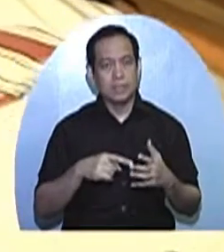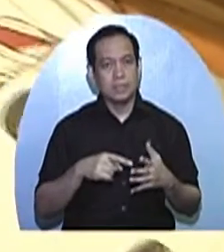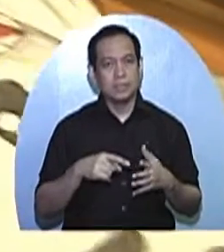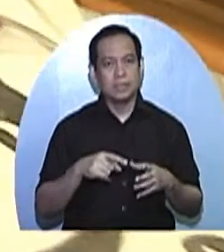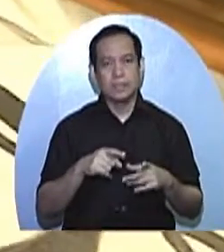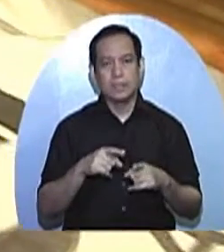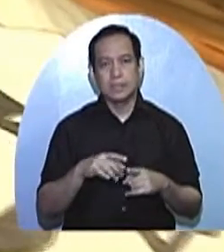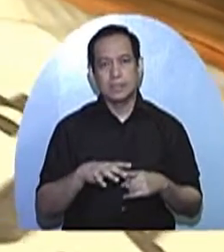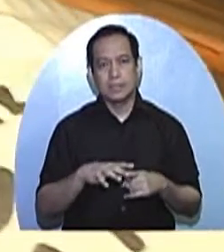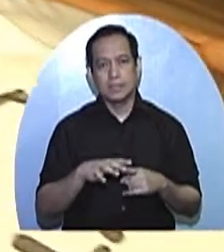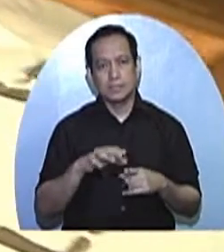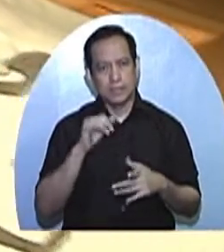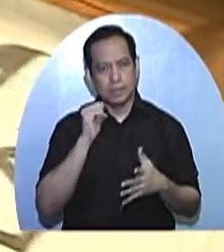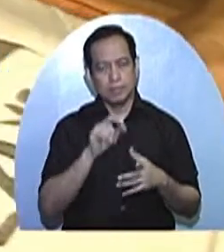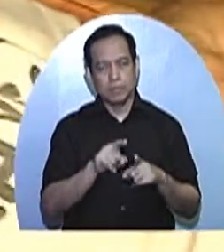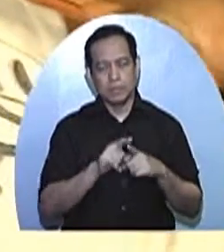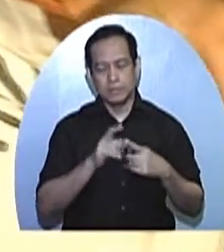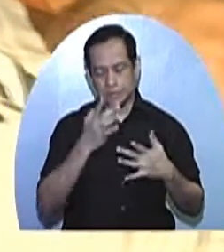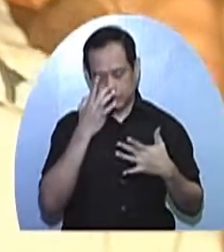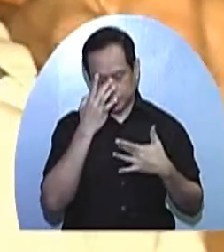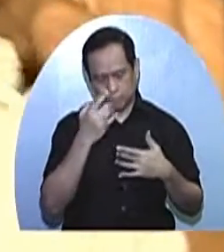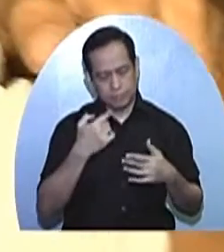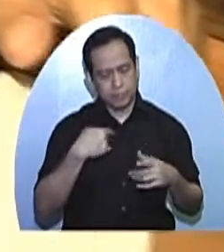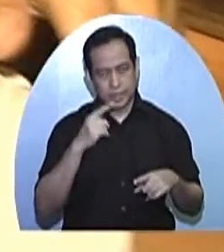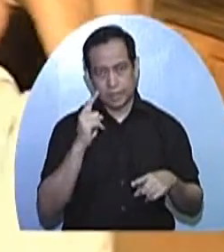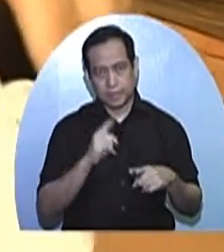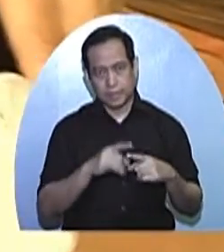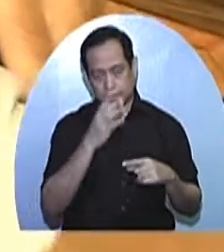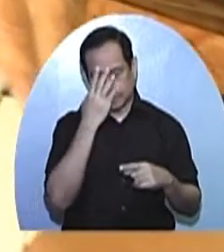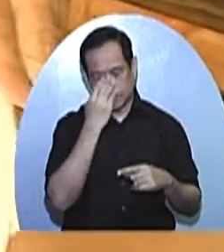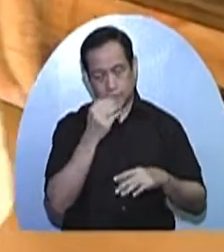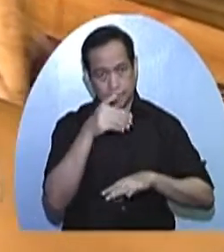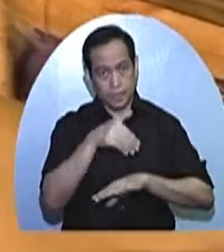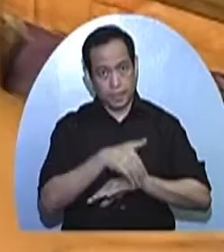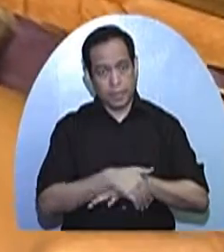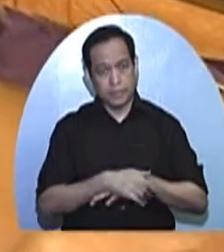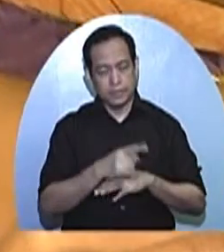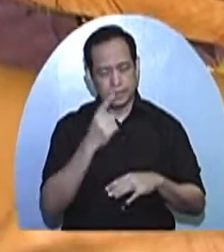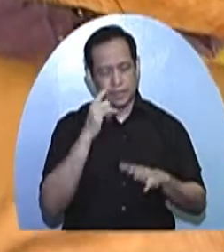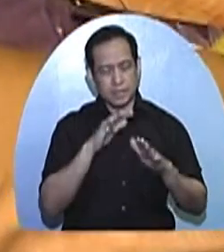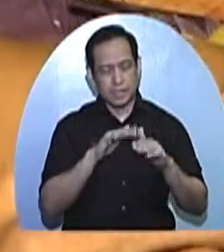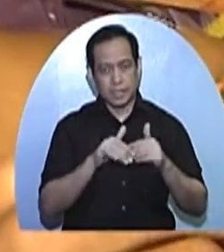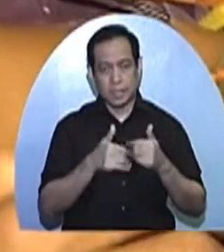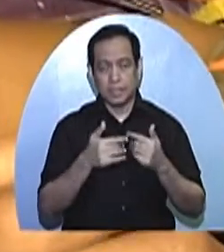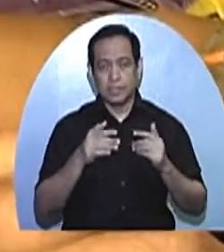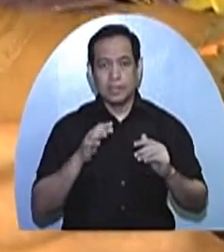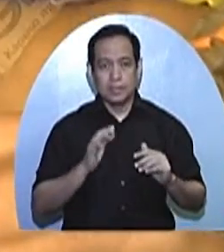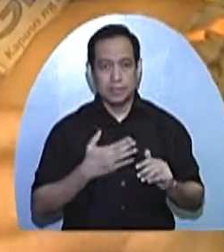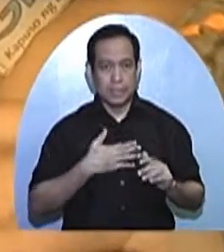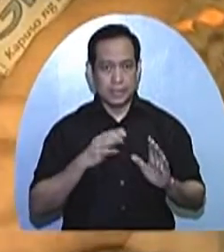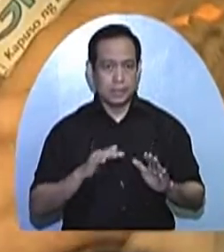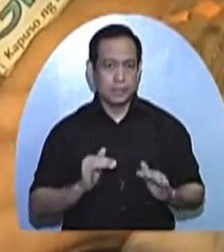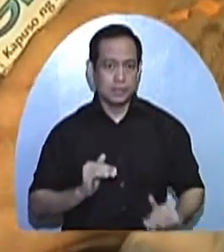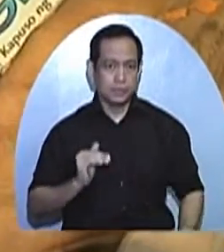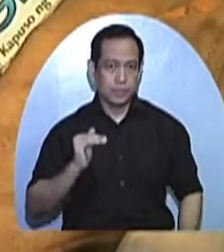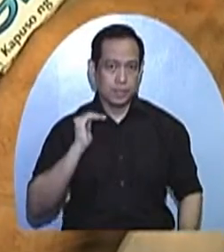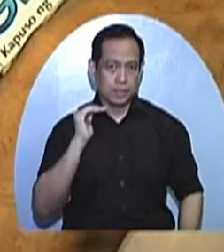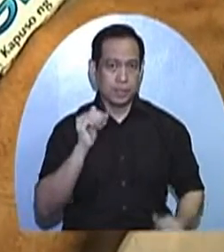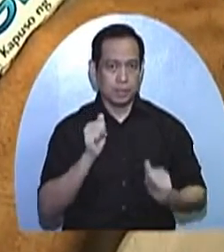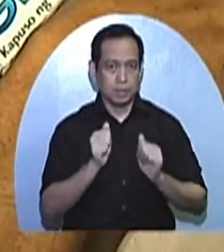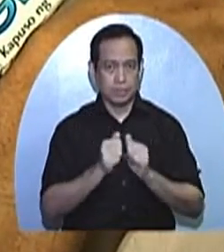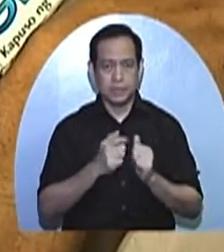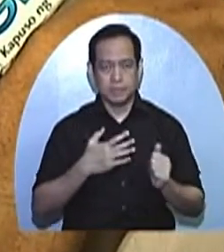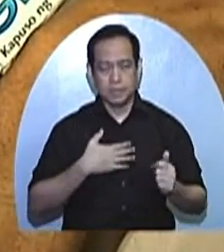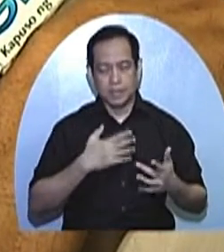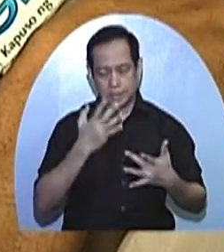kanyang asawa. Nag-iisip po ako naman, hindi ako makatulog sa gabi. Kaya iisip kung paano ko palakihin yung mga anak ko na ganito posisyon ko.